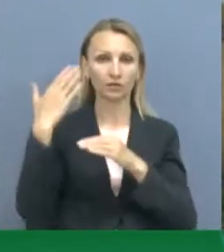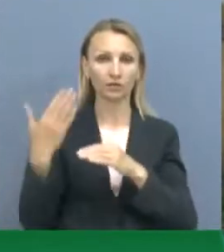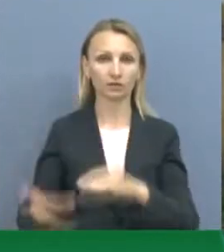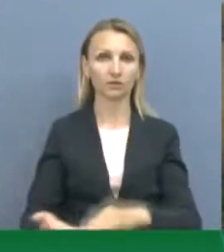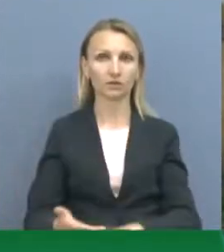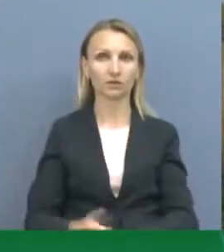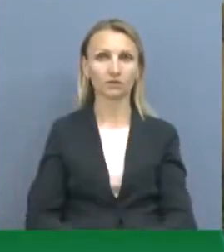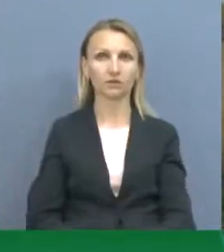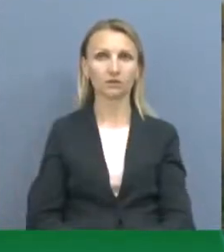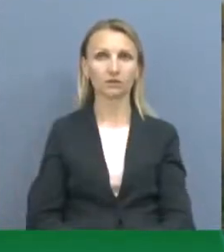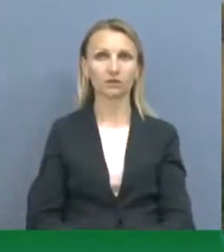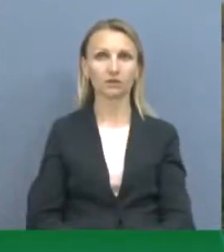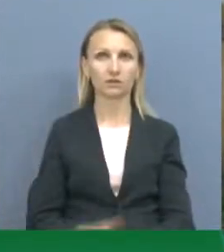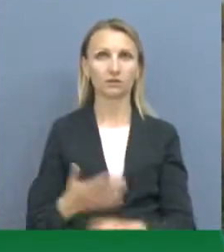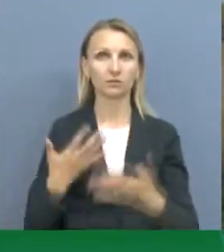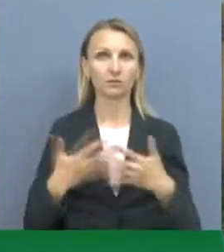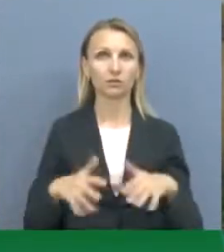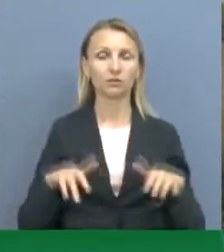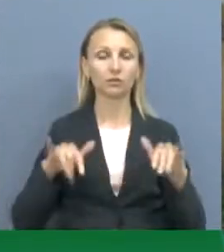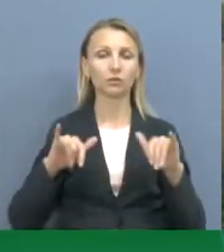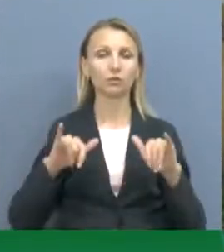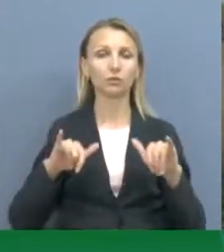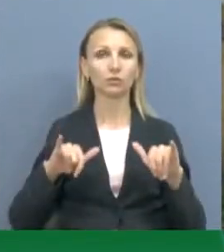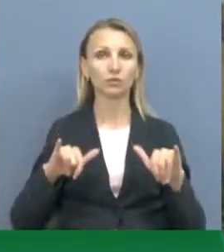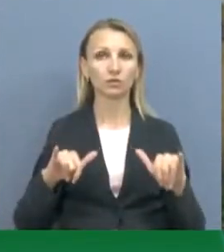О, устала.